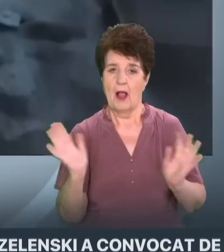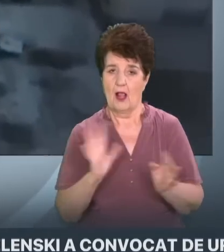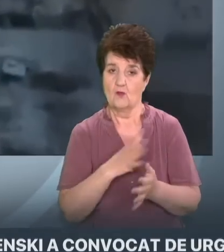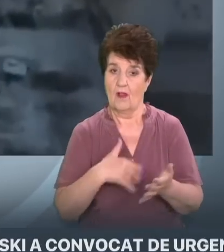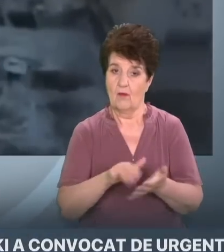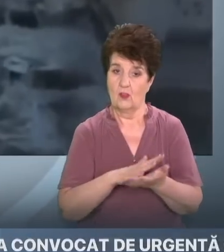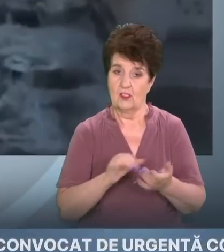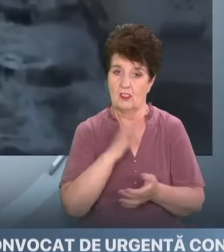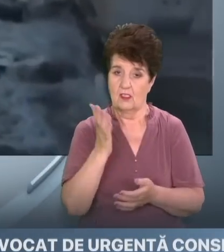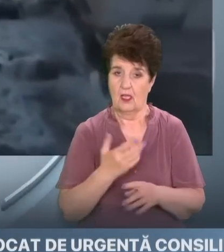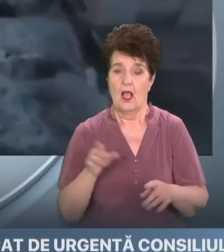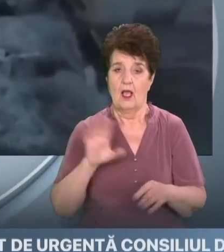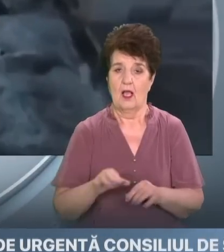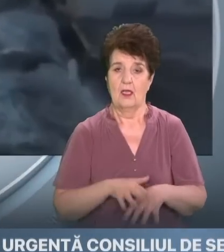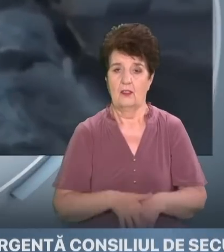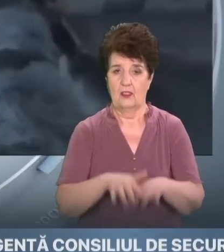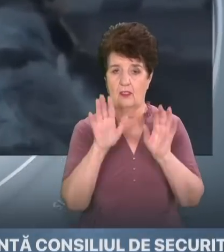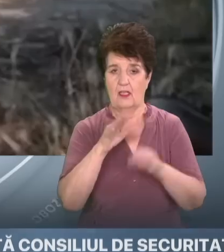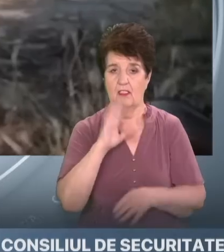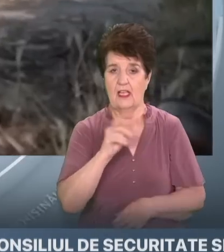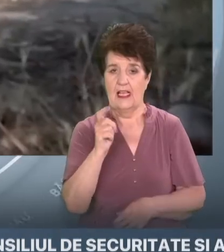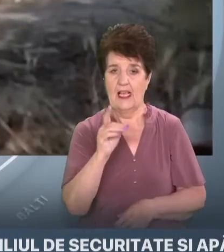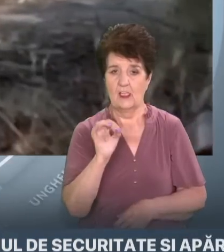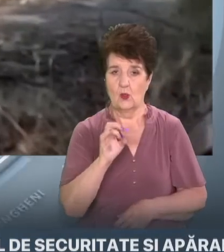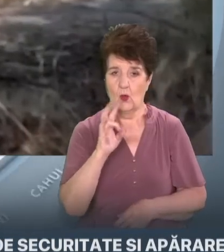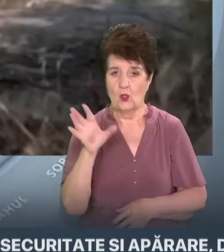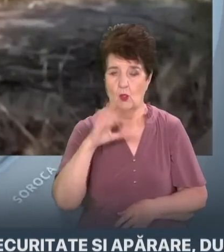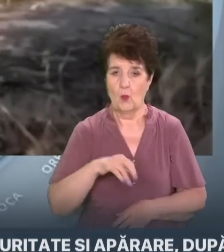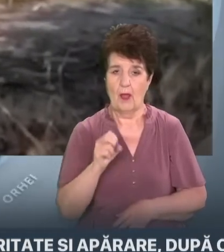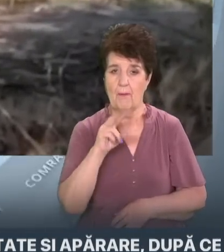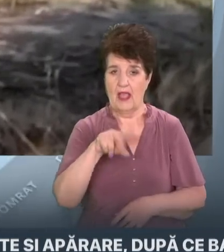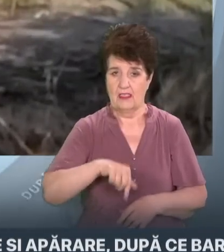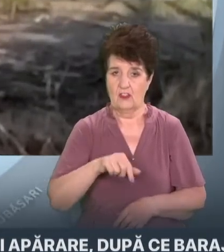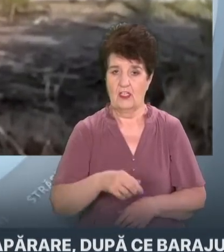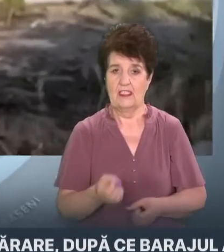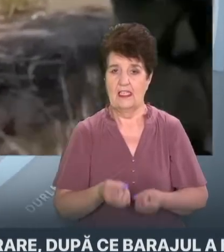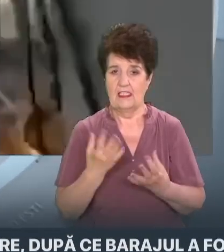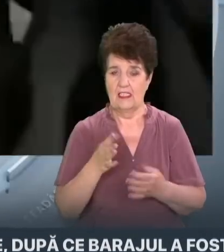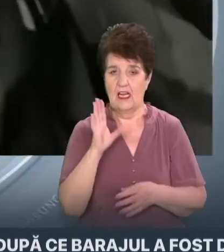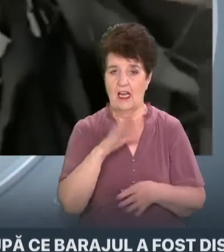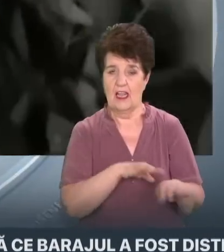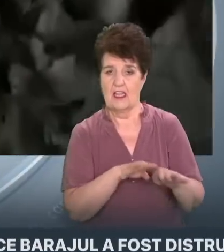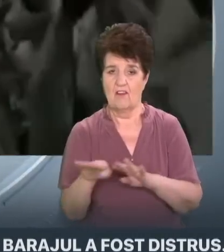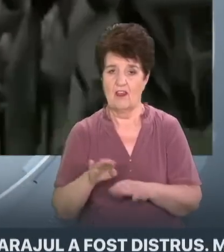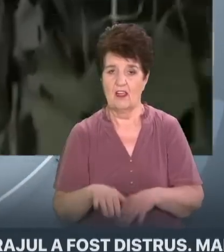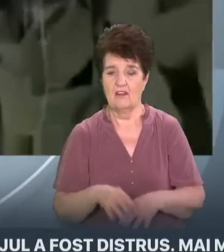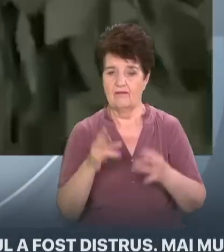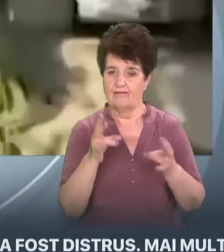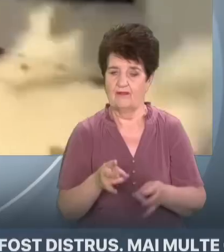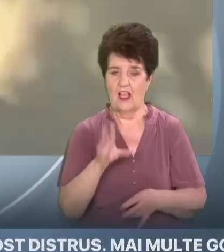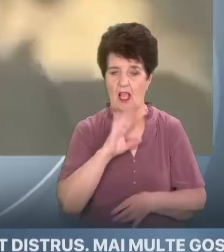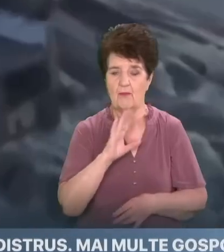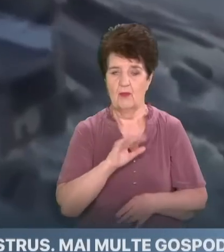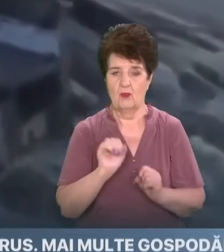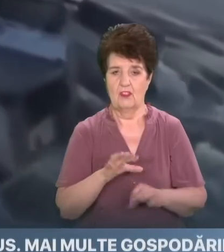multe gospodării au fost inundate în regiunea Herson, iar în după amiaza acestei zile, nivelul apei ar putea atinge cote critice.